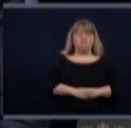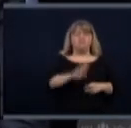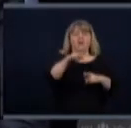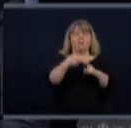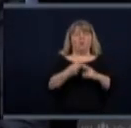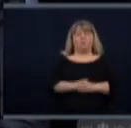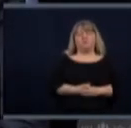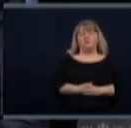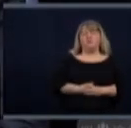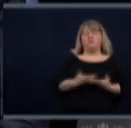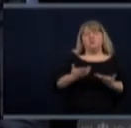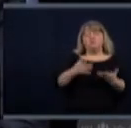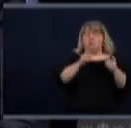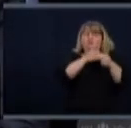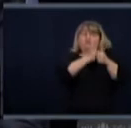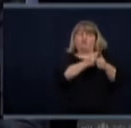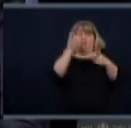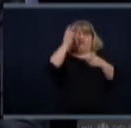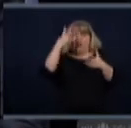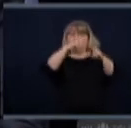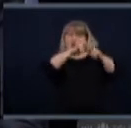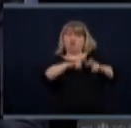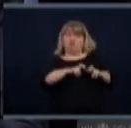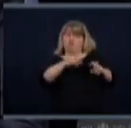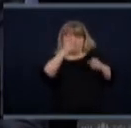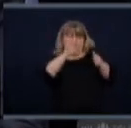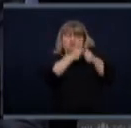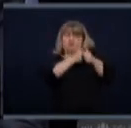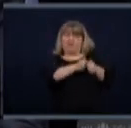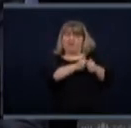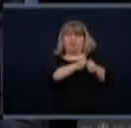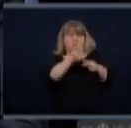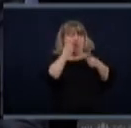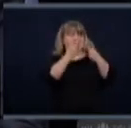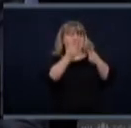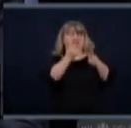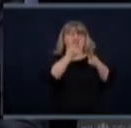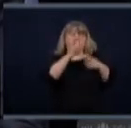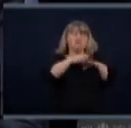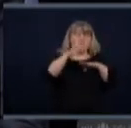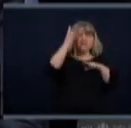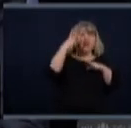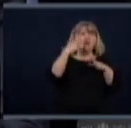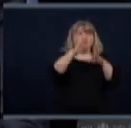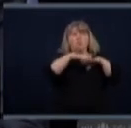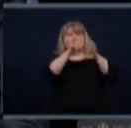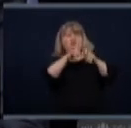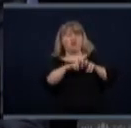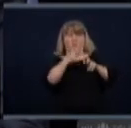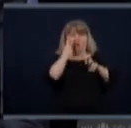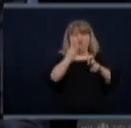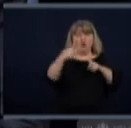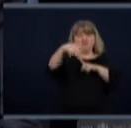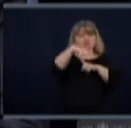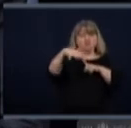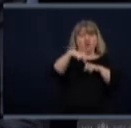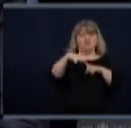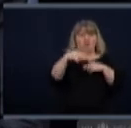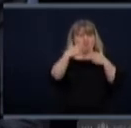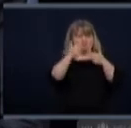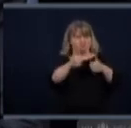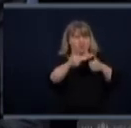fie à, c'est la science. On se fie à la science. On voit que la situation est très, très sous contrôle